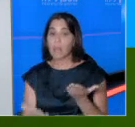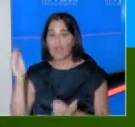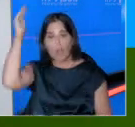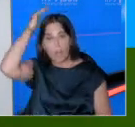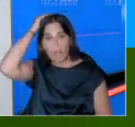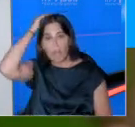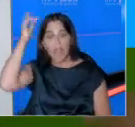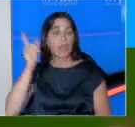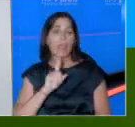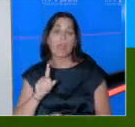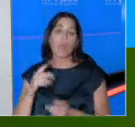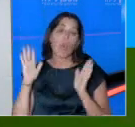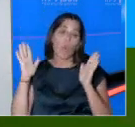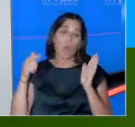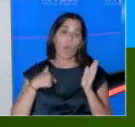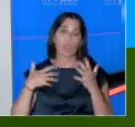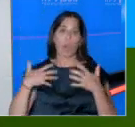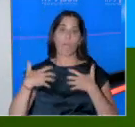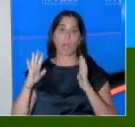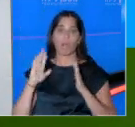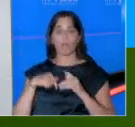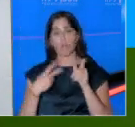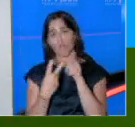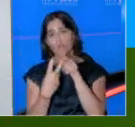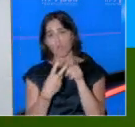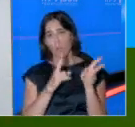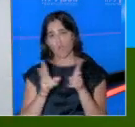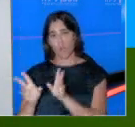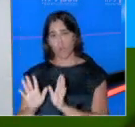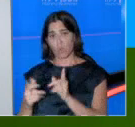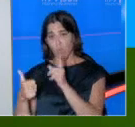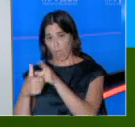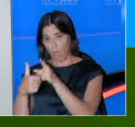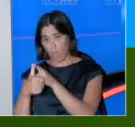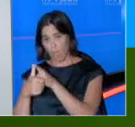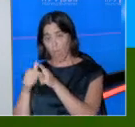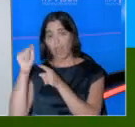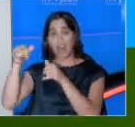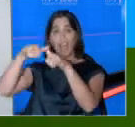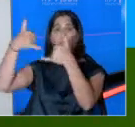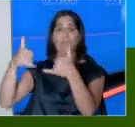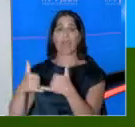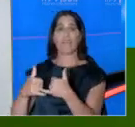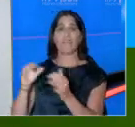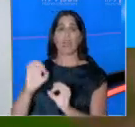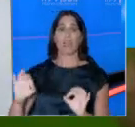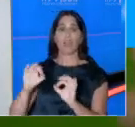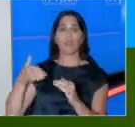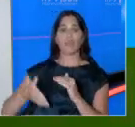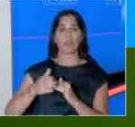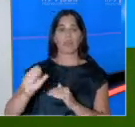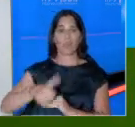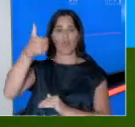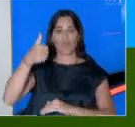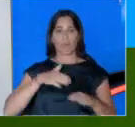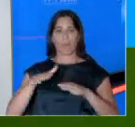נפתלי בנט, היא לא כל כך דרמטית. יש לו פה שתי אופציות. אחת, לגעת בגביע הקדוש, להיכנס לבלפור, להיות ראש